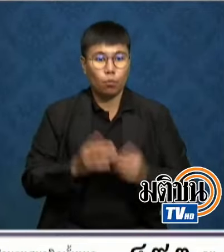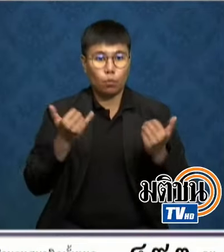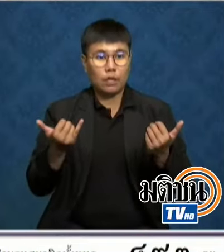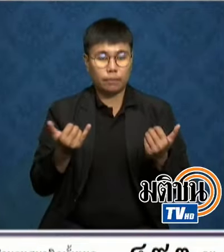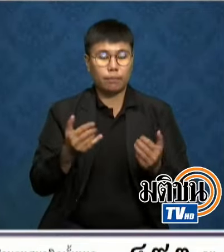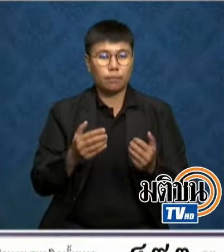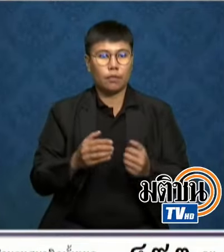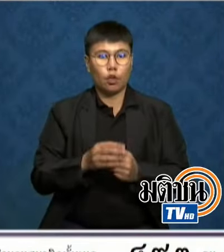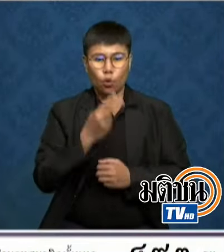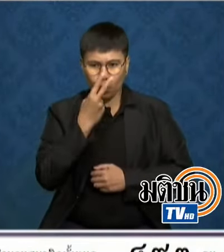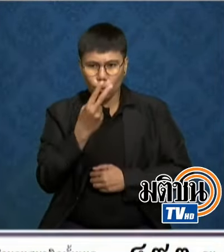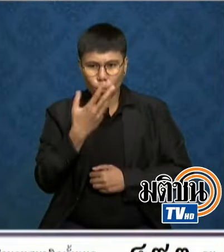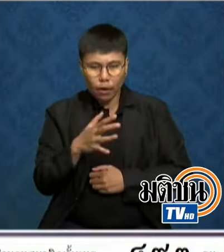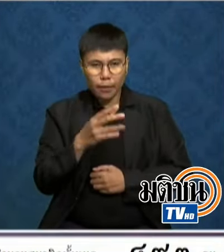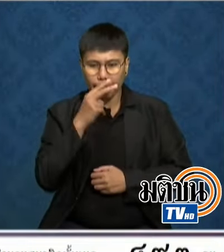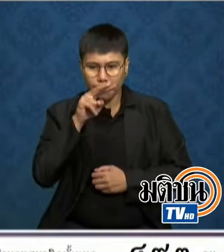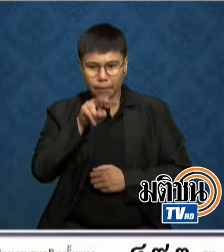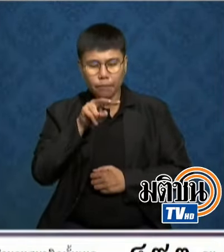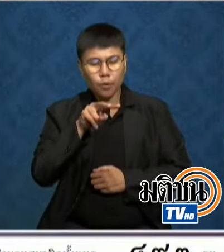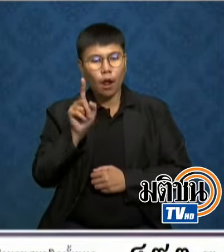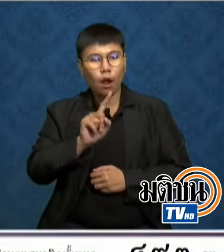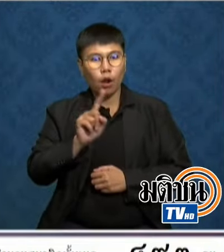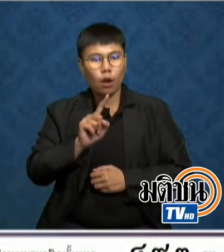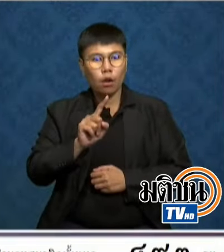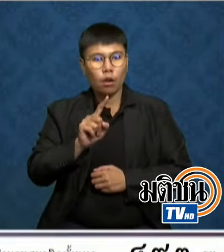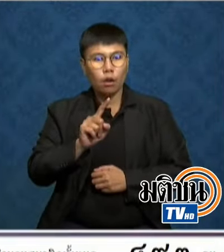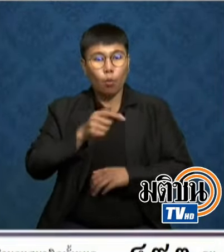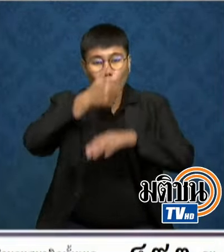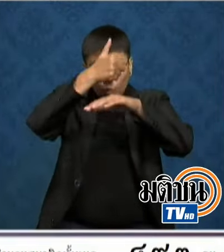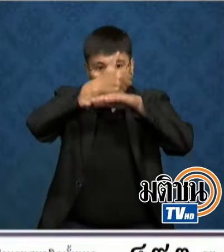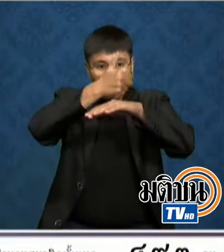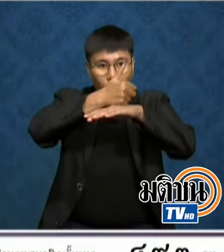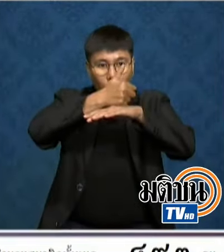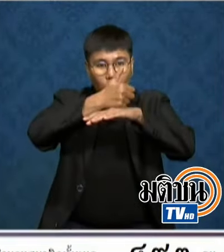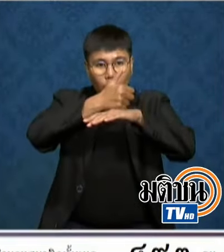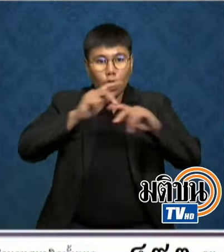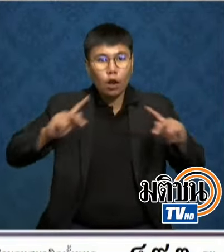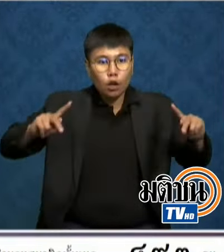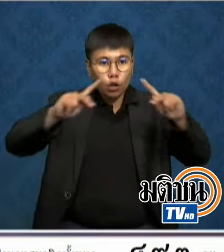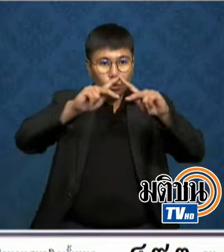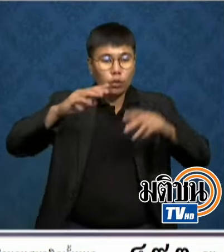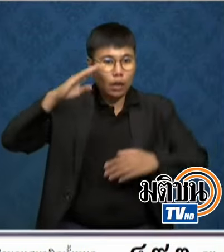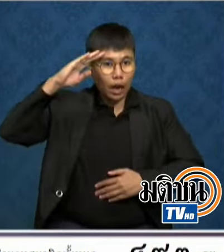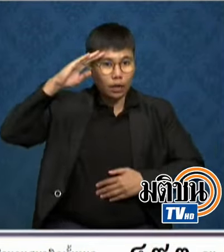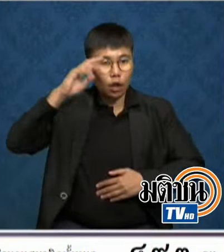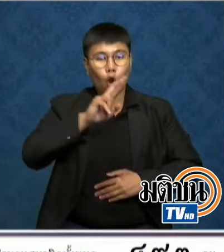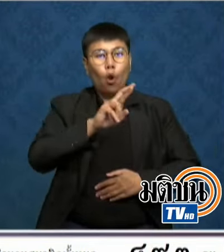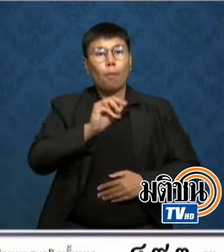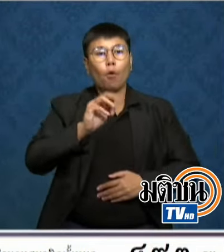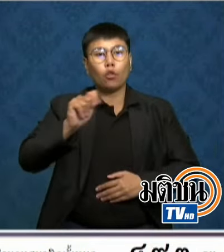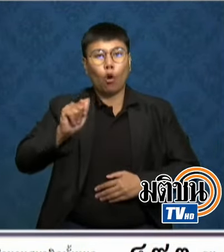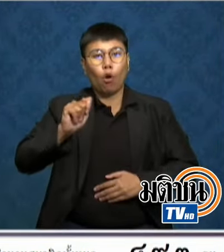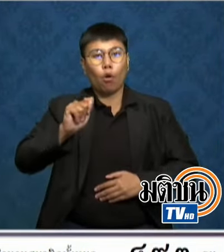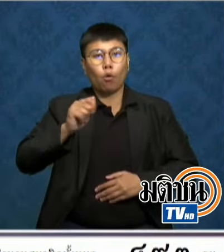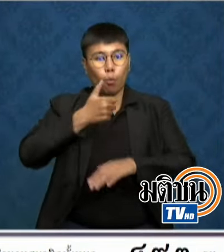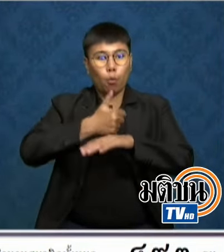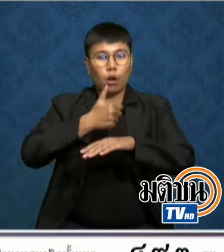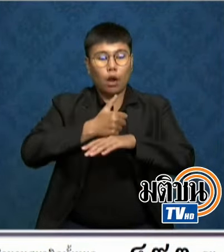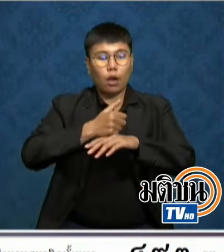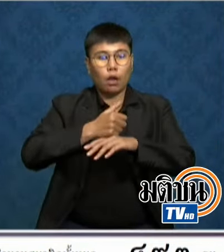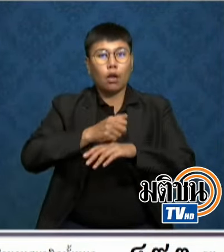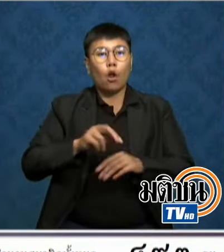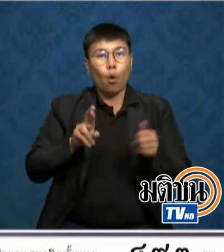วันนี้พิสูจน์กันแล้วว่าผู้บริหารสูงสุดของกระทรวงกลาโหมคือรัฐมนตรีว่าการกระทรวงกลาโหมและ